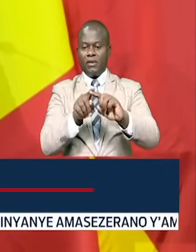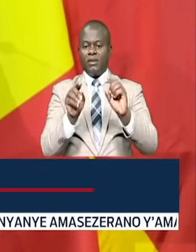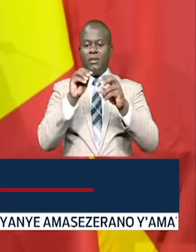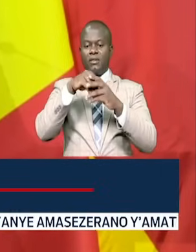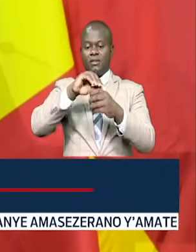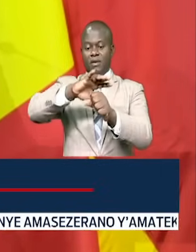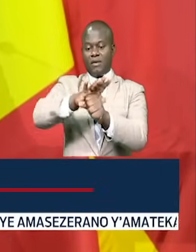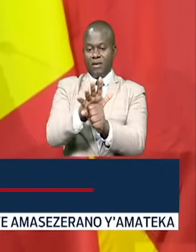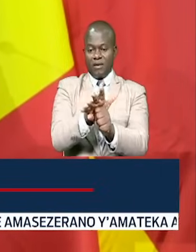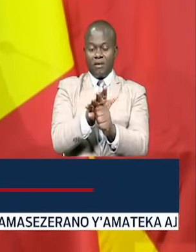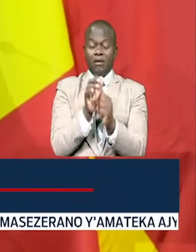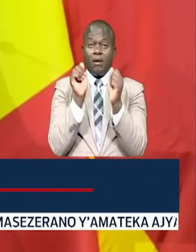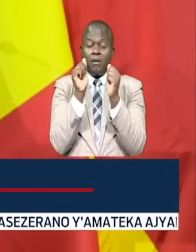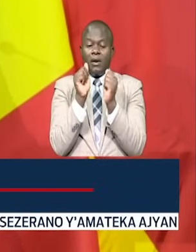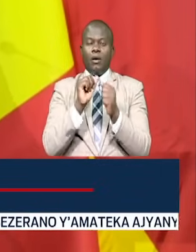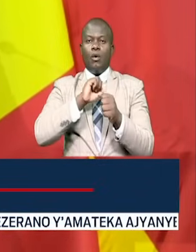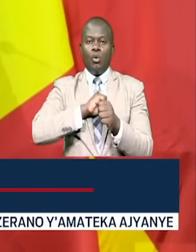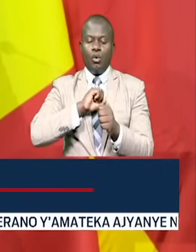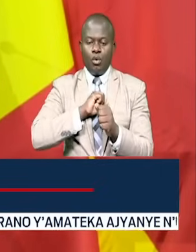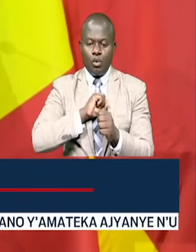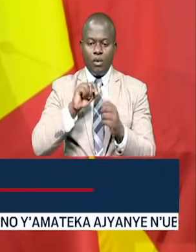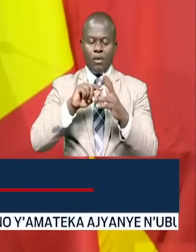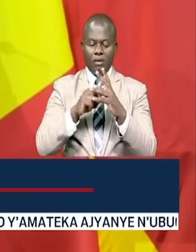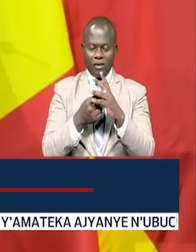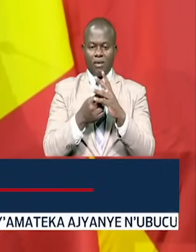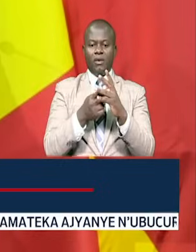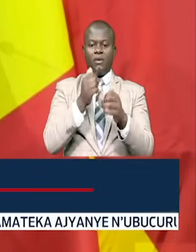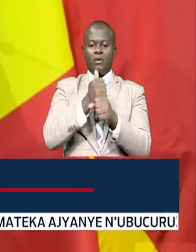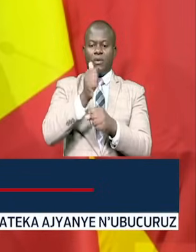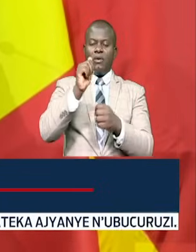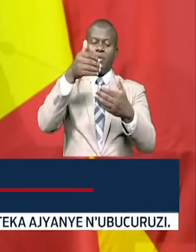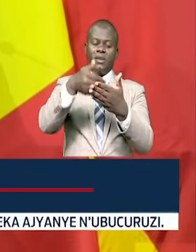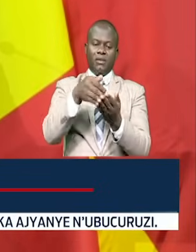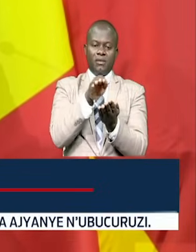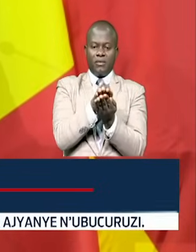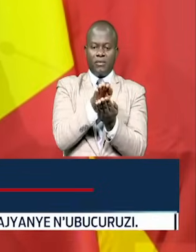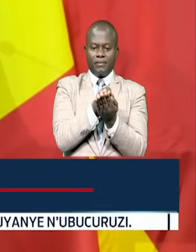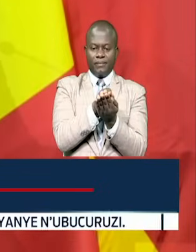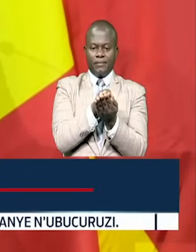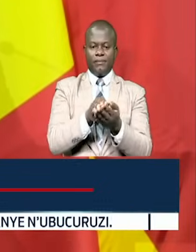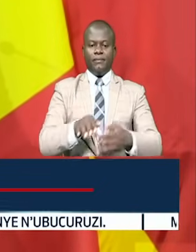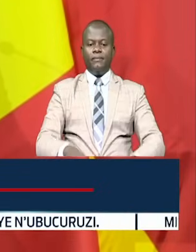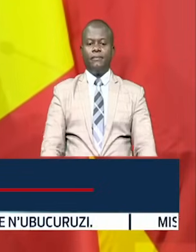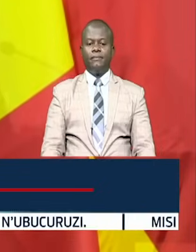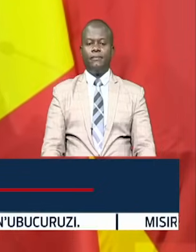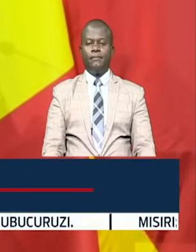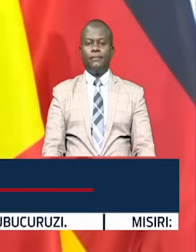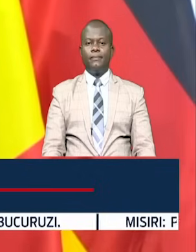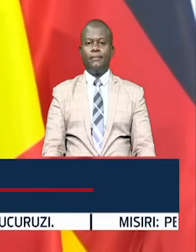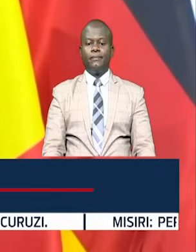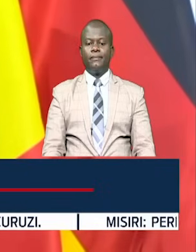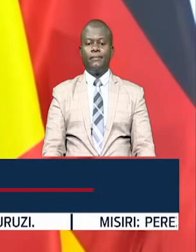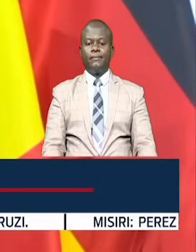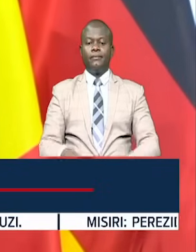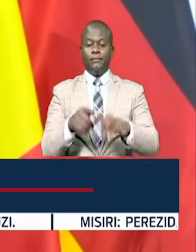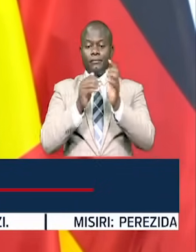COVID, malaria n'igituntu, kuva ku gukorwa kwayo kugera ipfunyitswe. To fill, finish and package. Ku